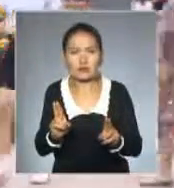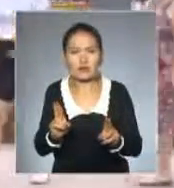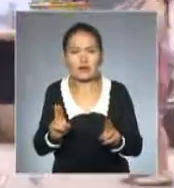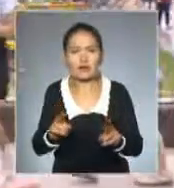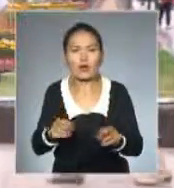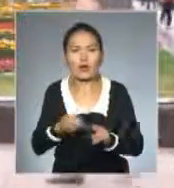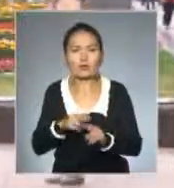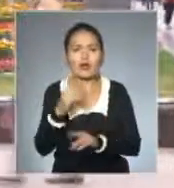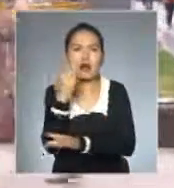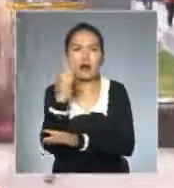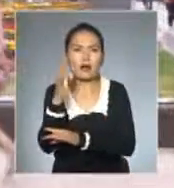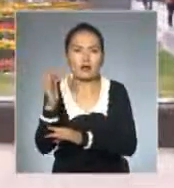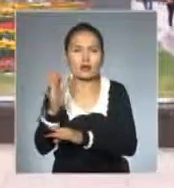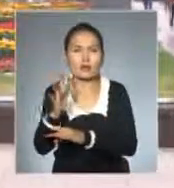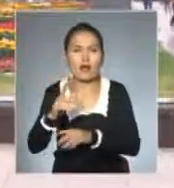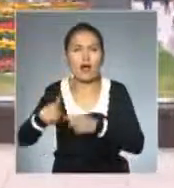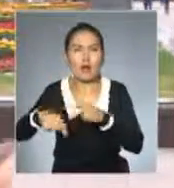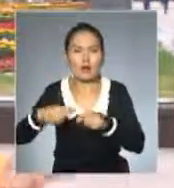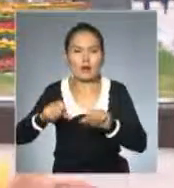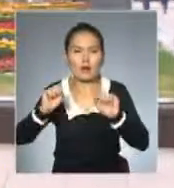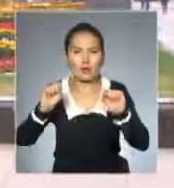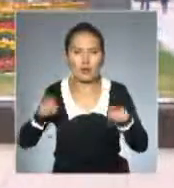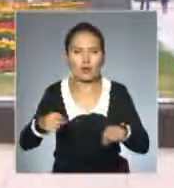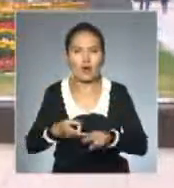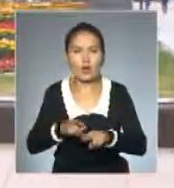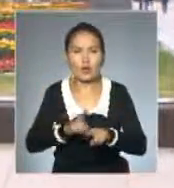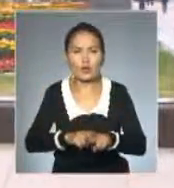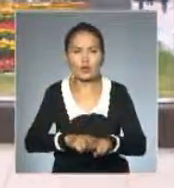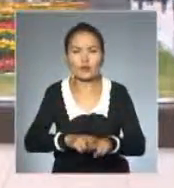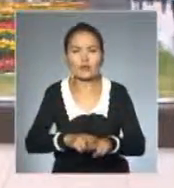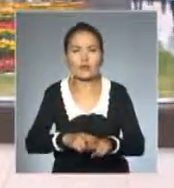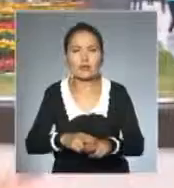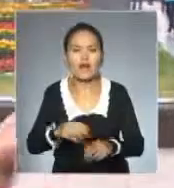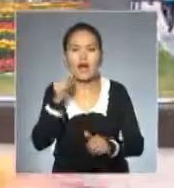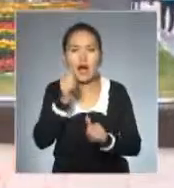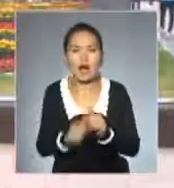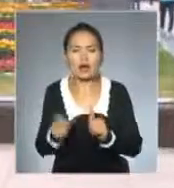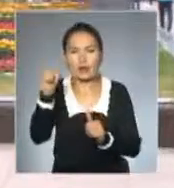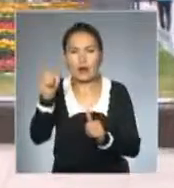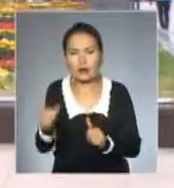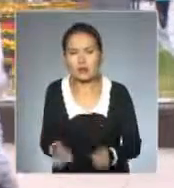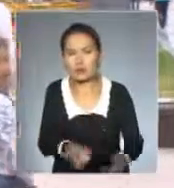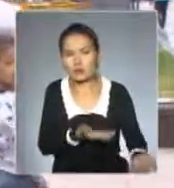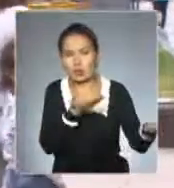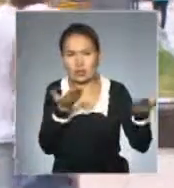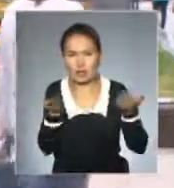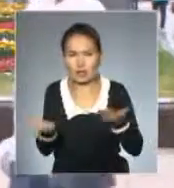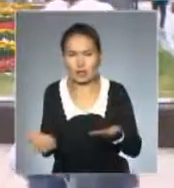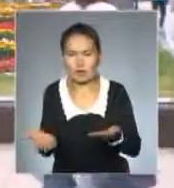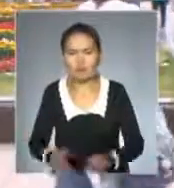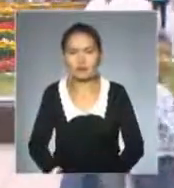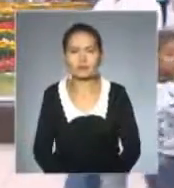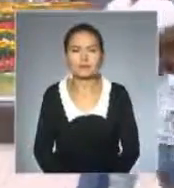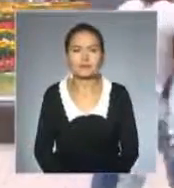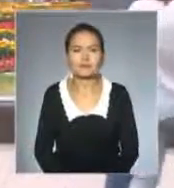болады. Біз де қала тұрғындары мен қонақтарын осы көріністен қапы қалмай, мына алаңға келуді ұсынамыз.